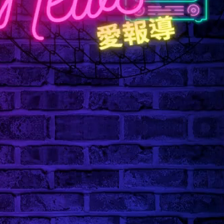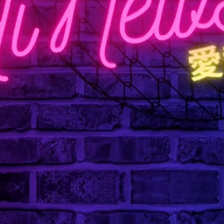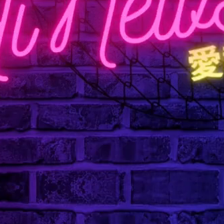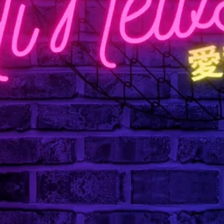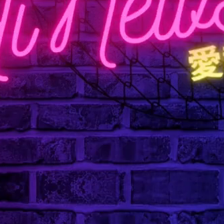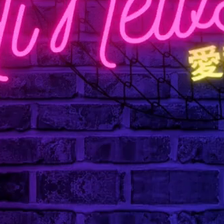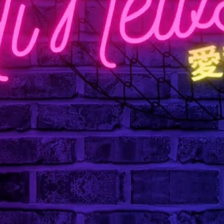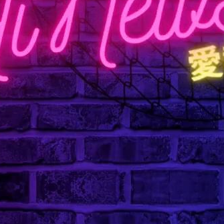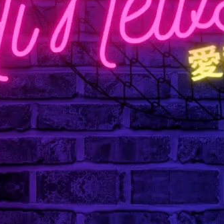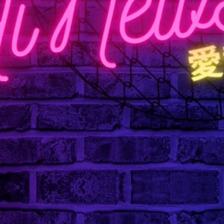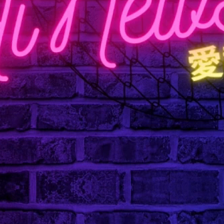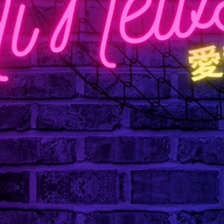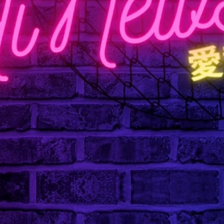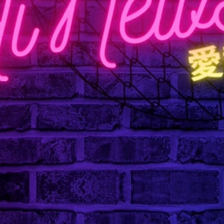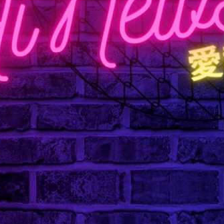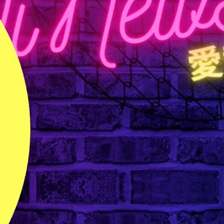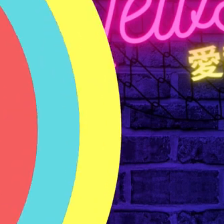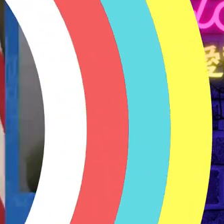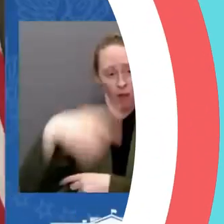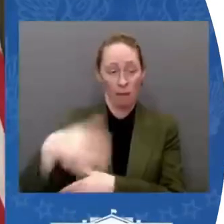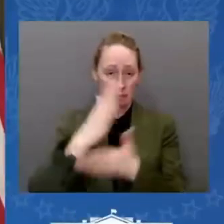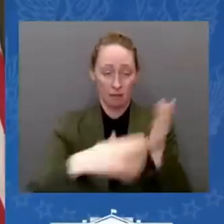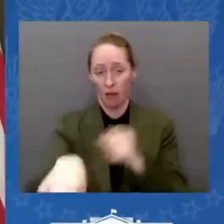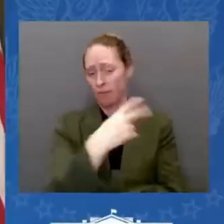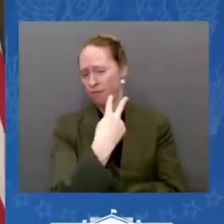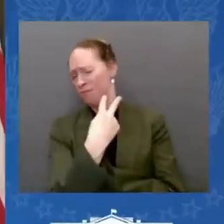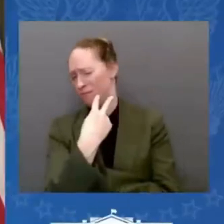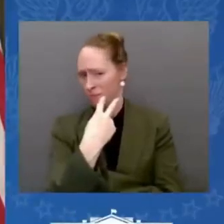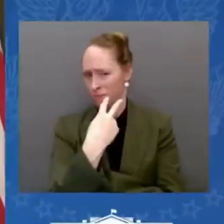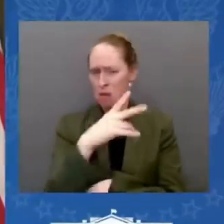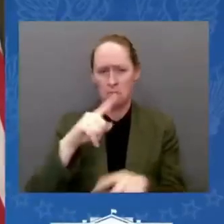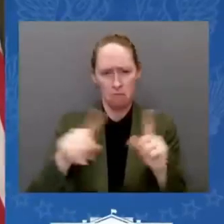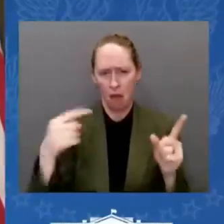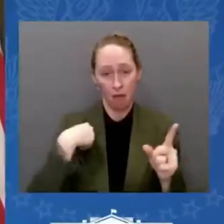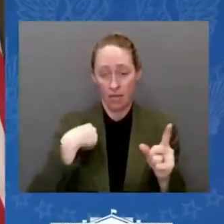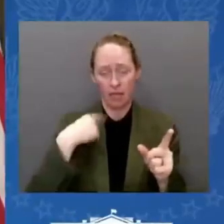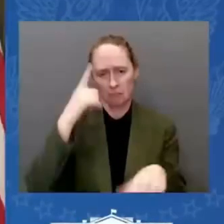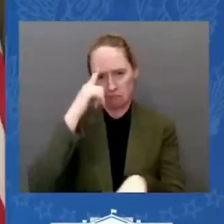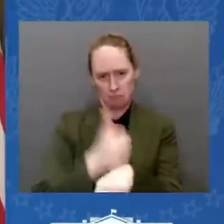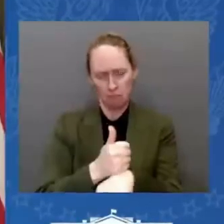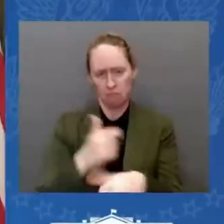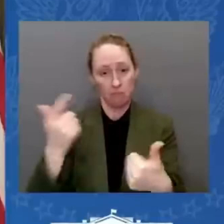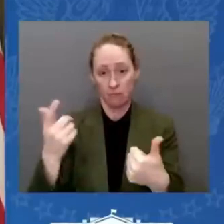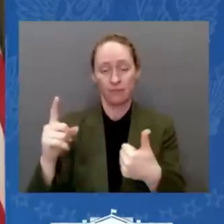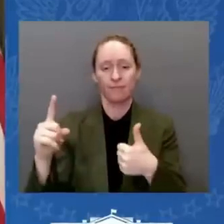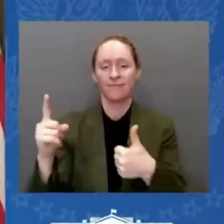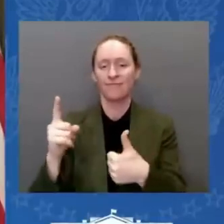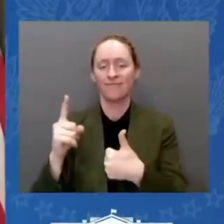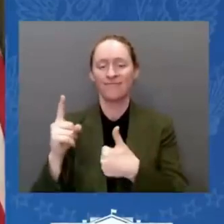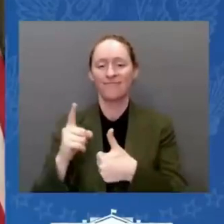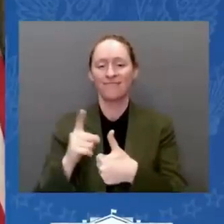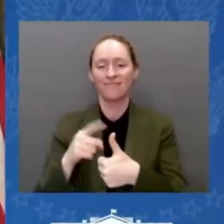为John Fetterman 进入了参议院。 I said we're going to restore the soul of the country, begin to treat each other with decency, honor,